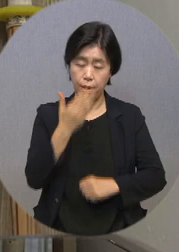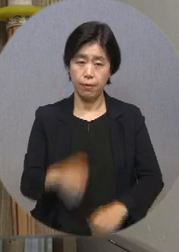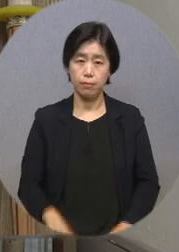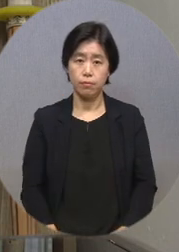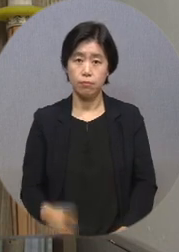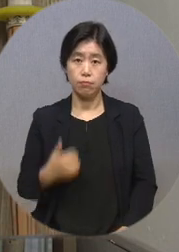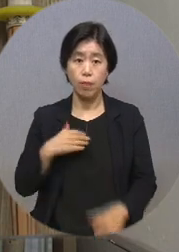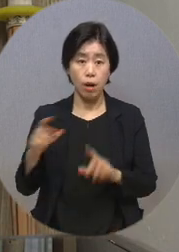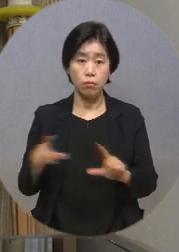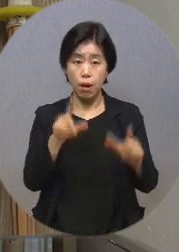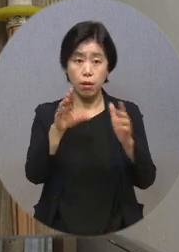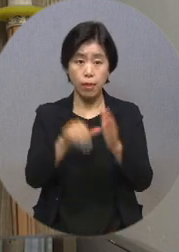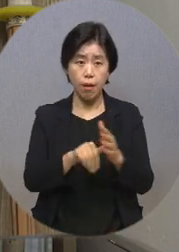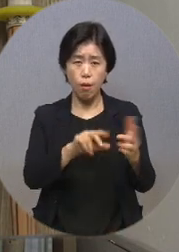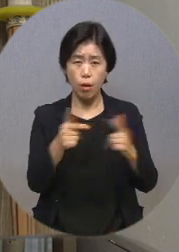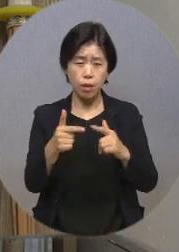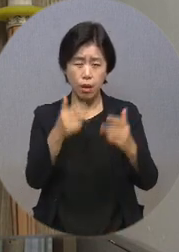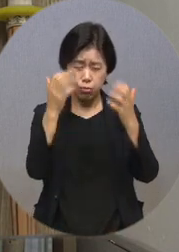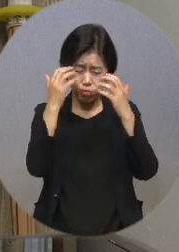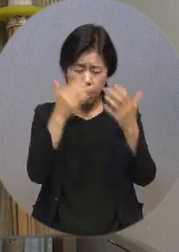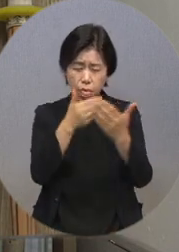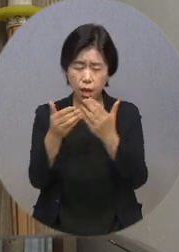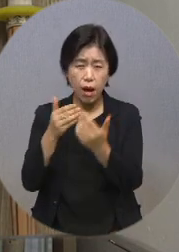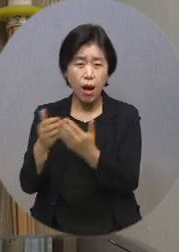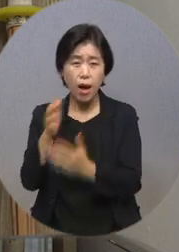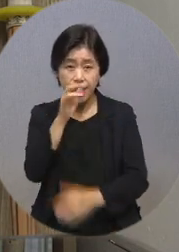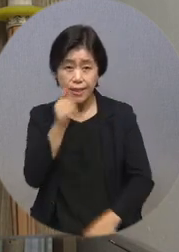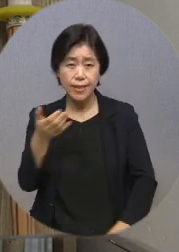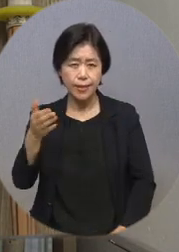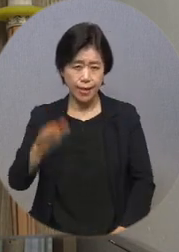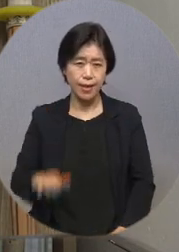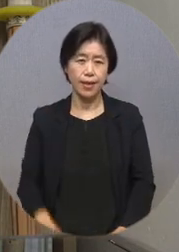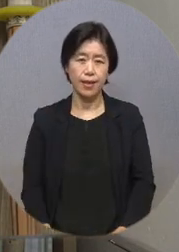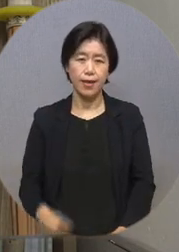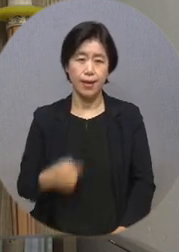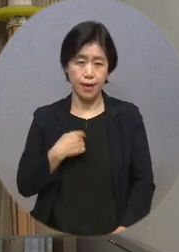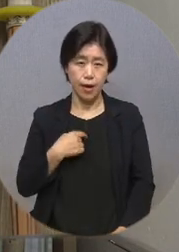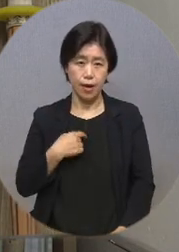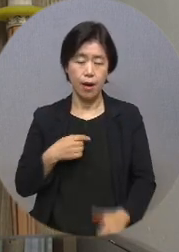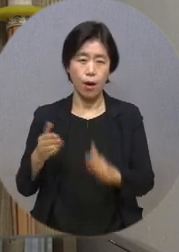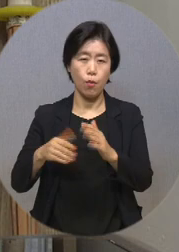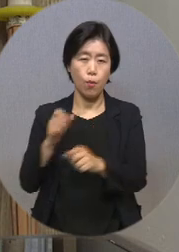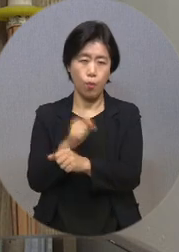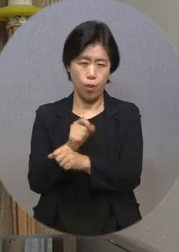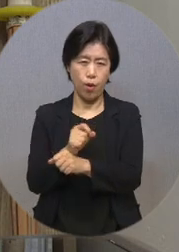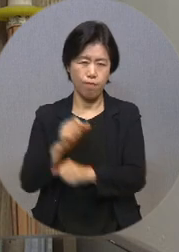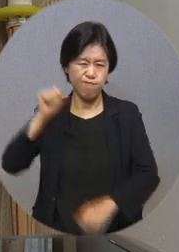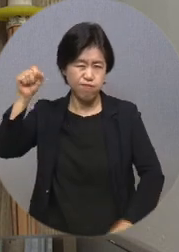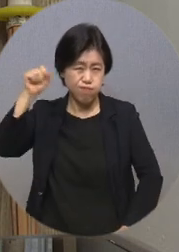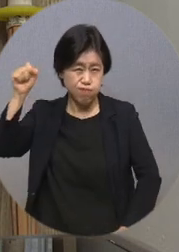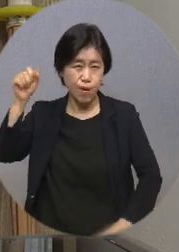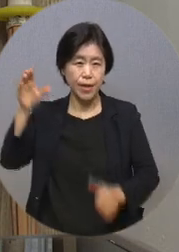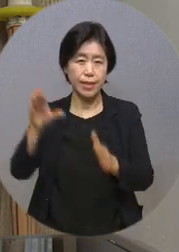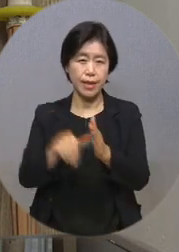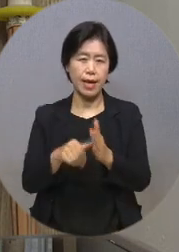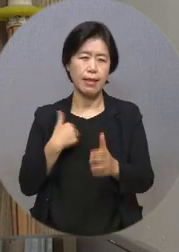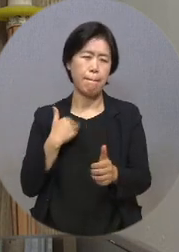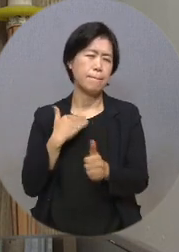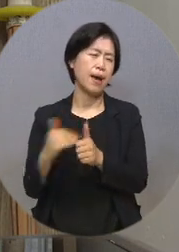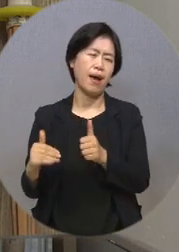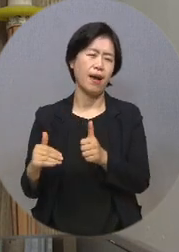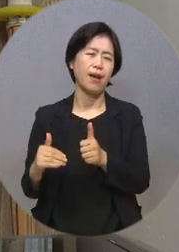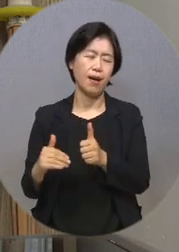겪습니다. 그 많은 일들 중에서 특별하게 또 제가 공무원 노조 활동을 하다 해직이 된 17년 기간 동안에 좀